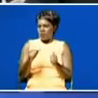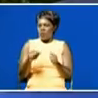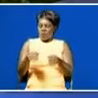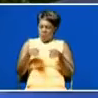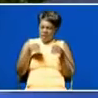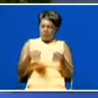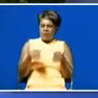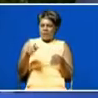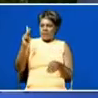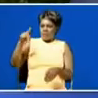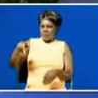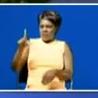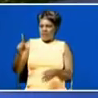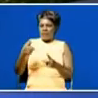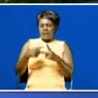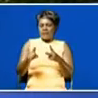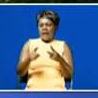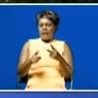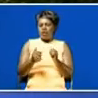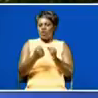hufutahiri. KPL ilianza bila sponsorship.